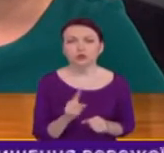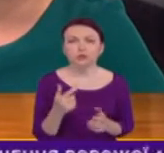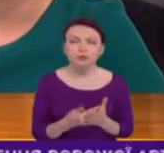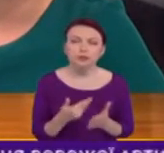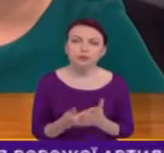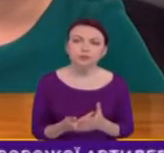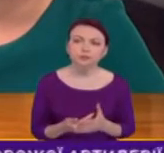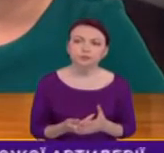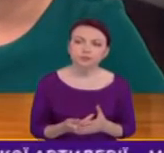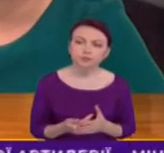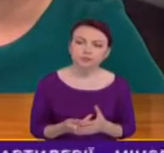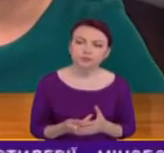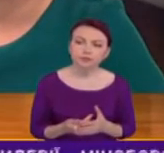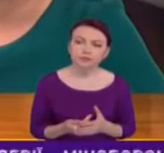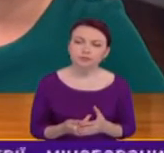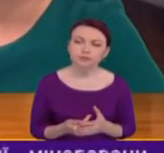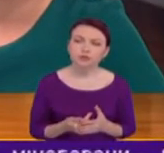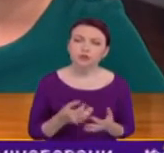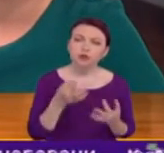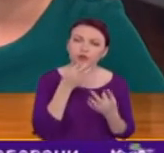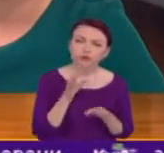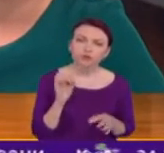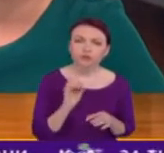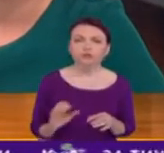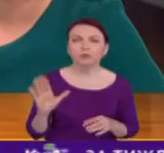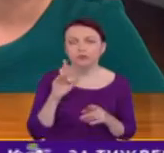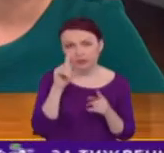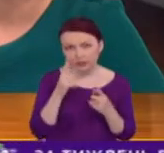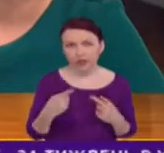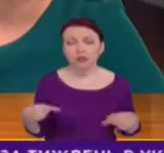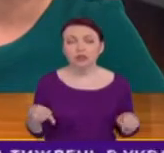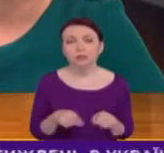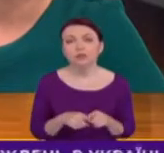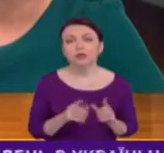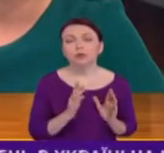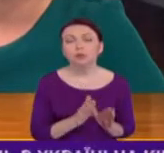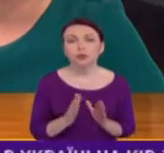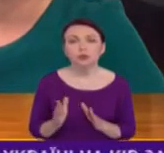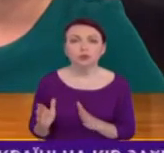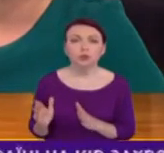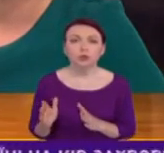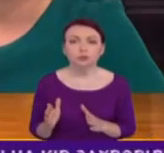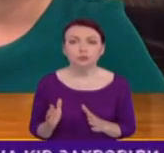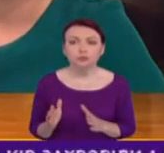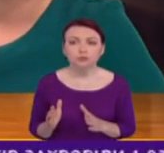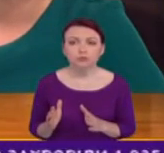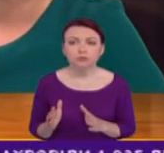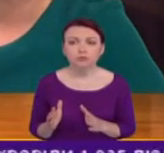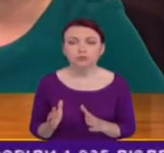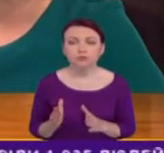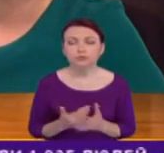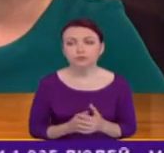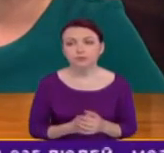наприклад, в будь-якій європейській країні процедура, тобто ми, якщо